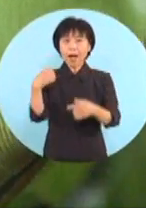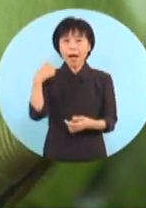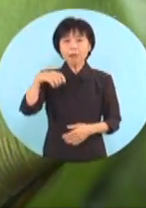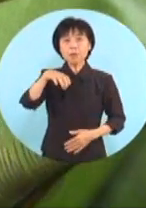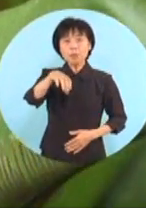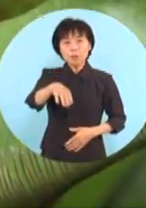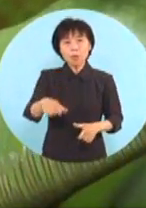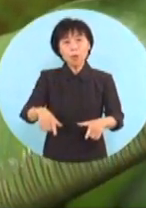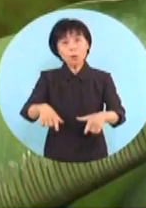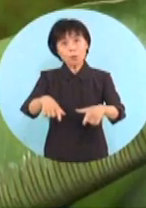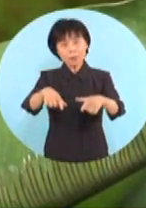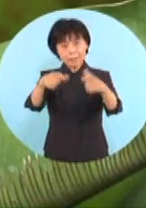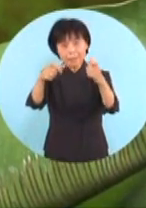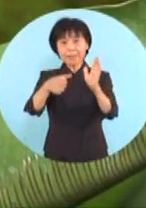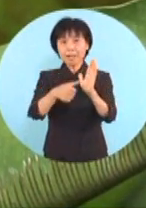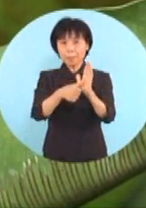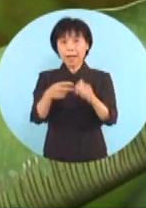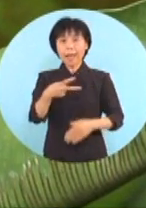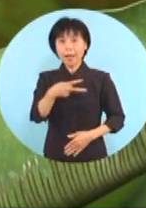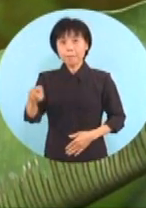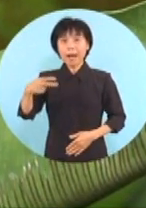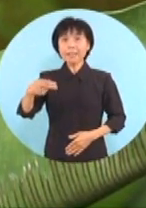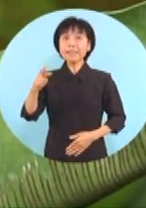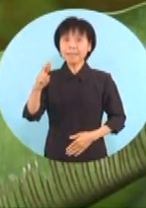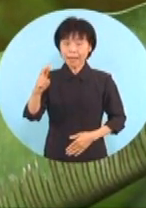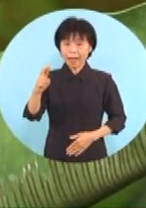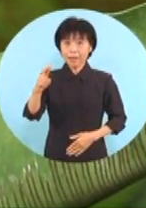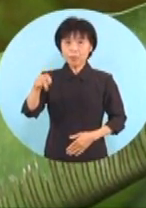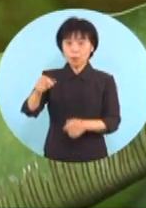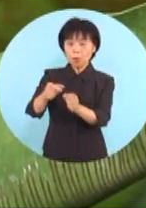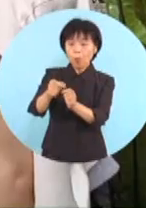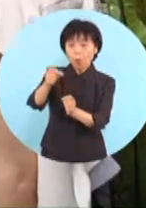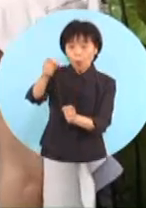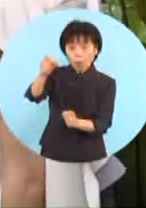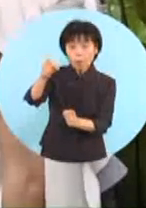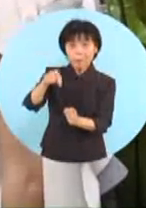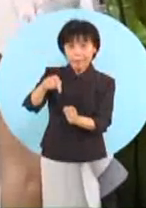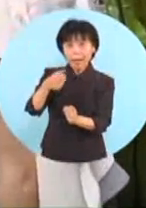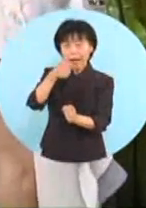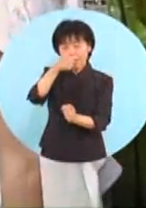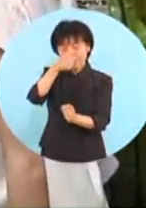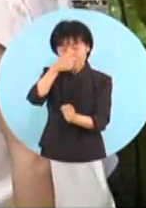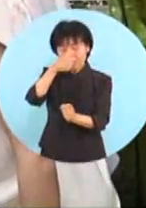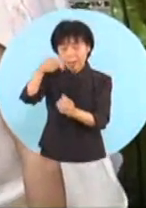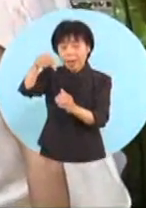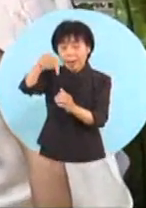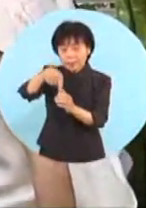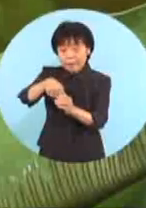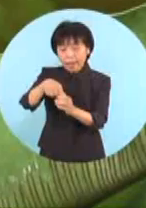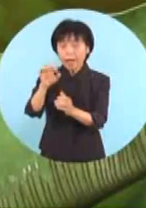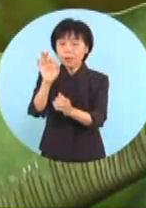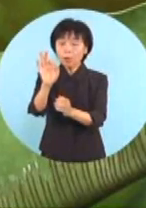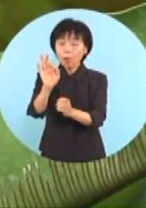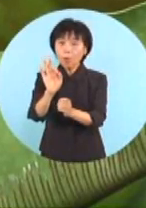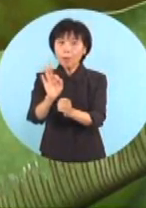熱帯植物バニラの実なんですけれども、この実が発酵して、このようになるとね、中に入っ